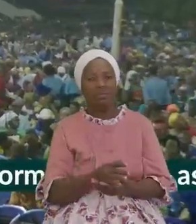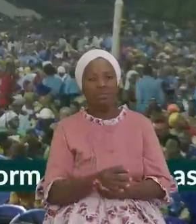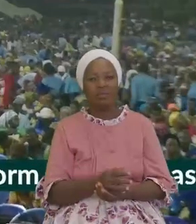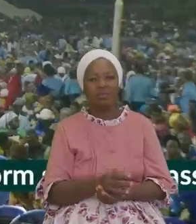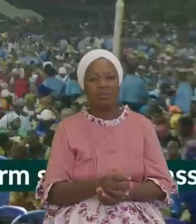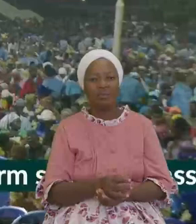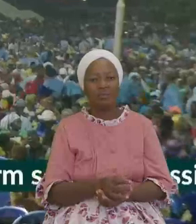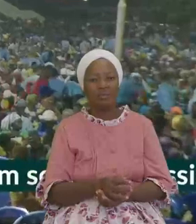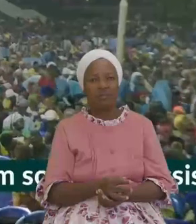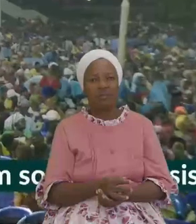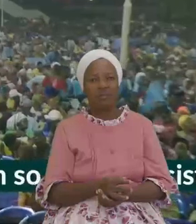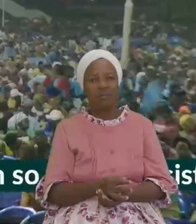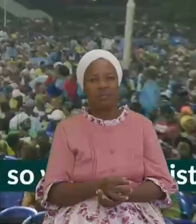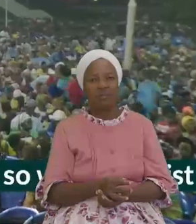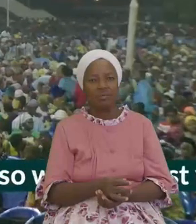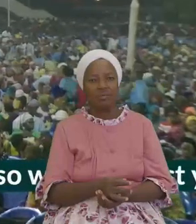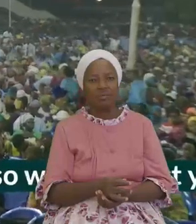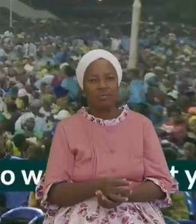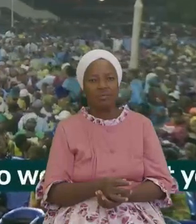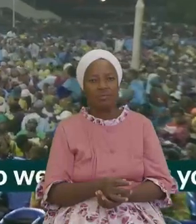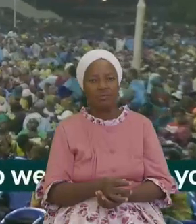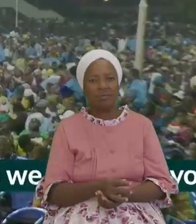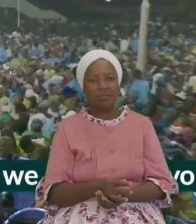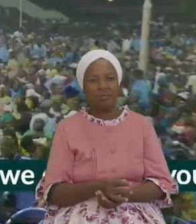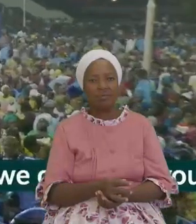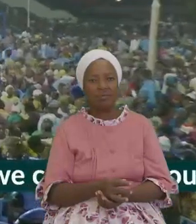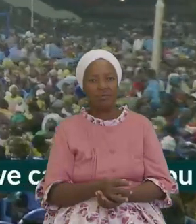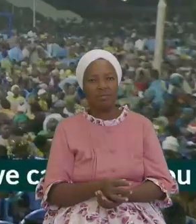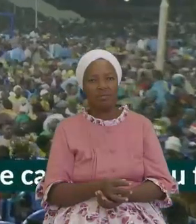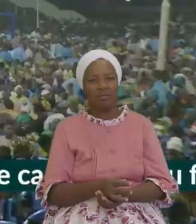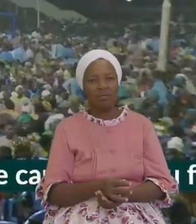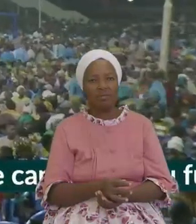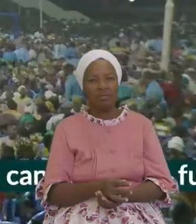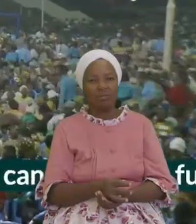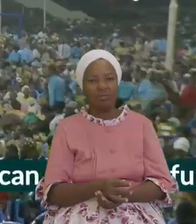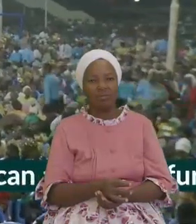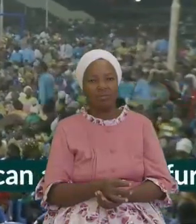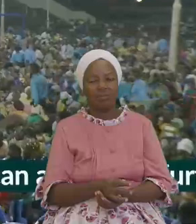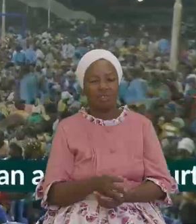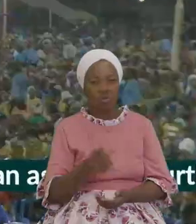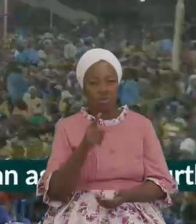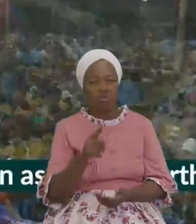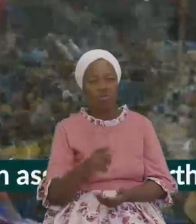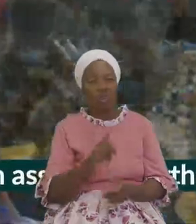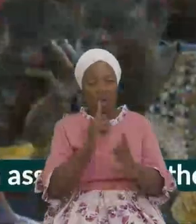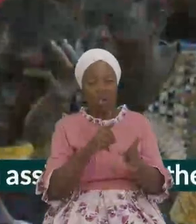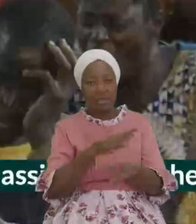Aidez ceux qui ne savent pas lire ni écrire à remplir les fiches de décision que vous leur donnez, n'importe où vous